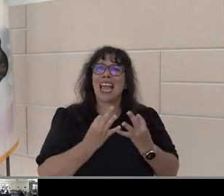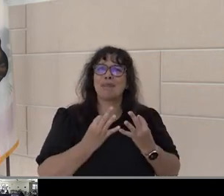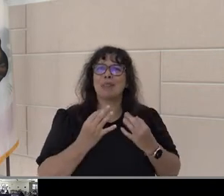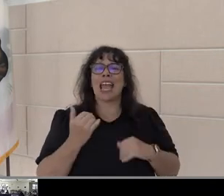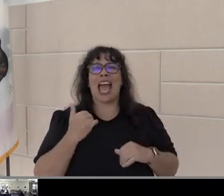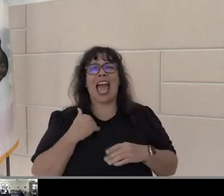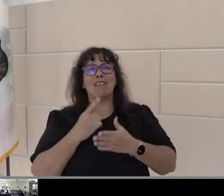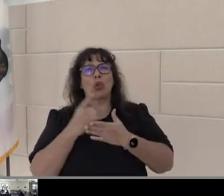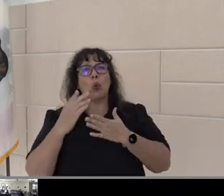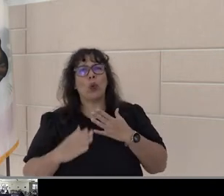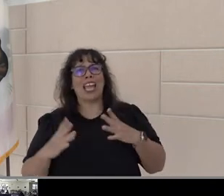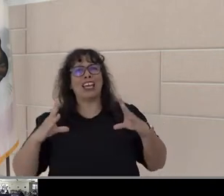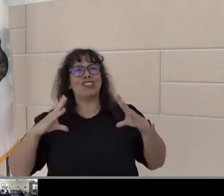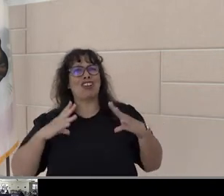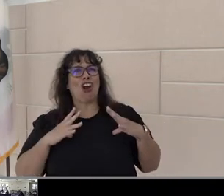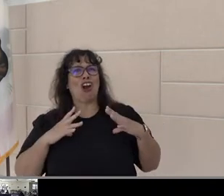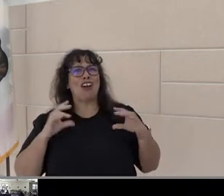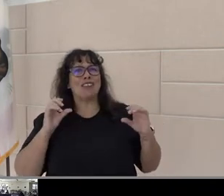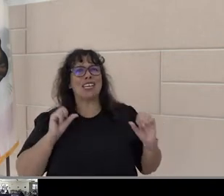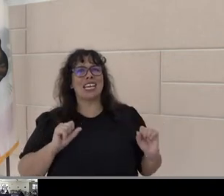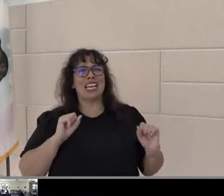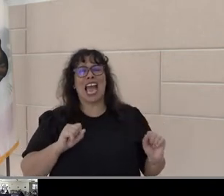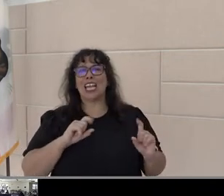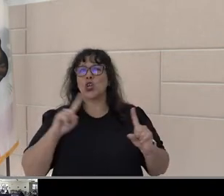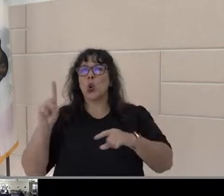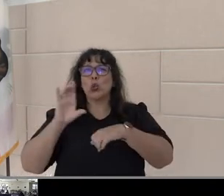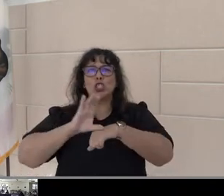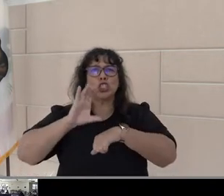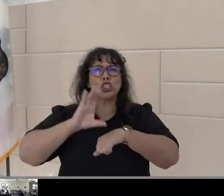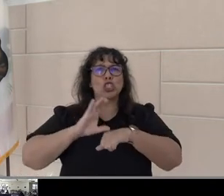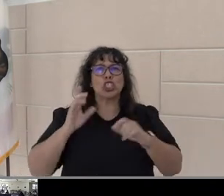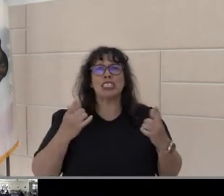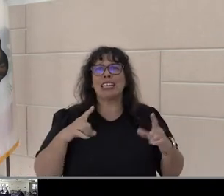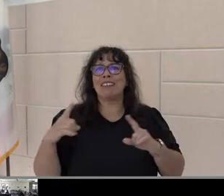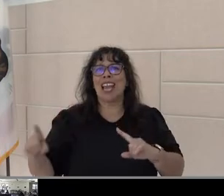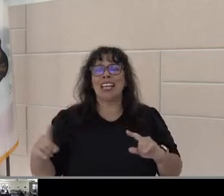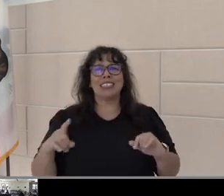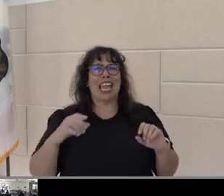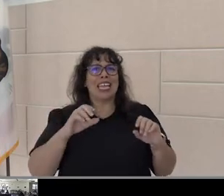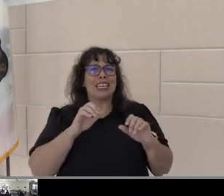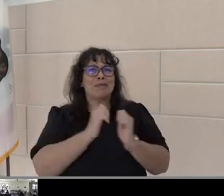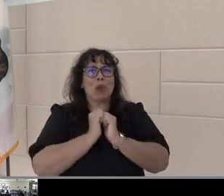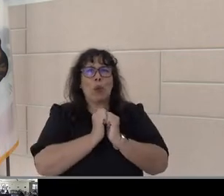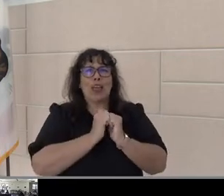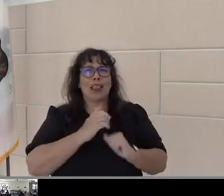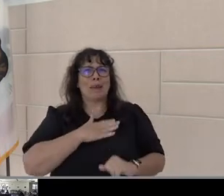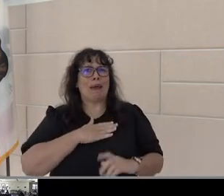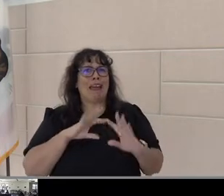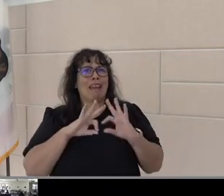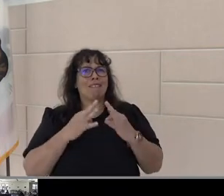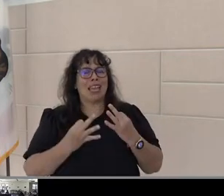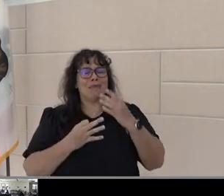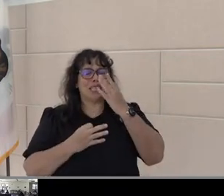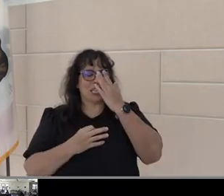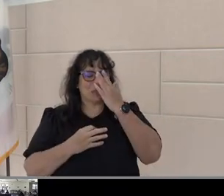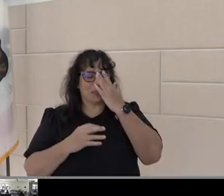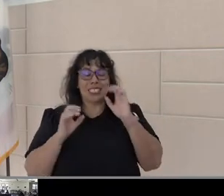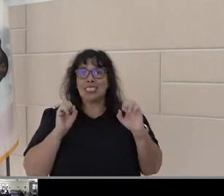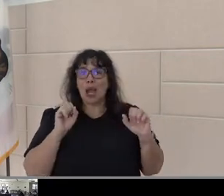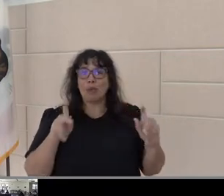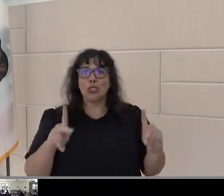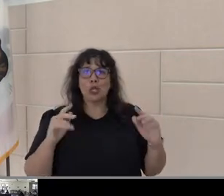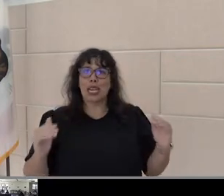ដូច្នេះយើងមានចុងសប្តាហ៍បានទៅជួបកូនជាមួយក្រុមគ្រួសារ